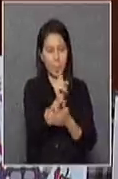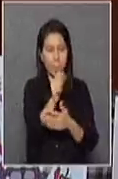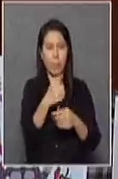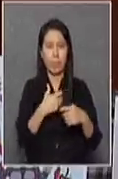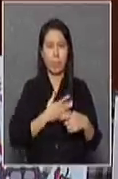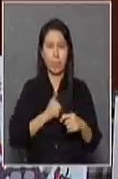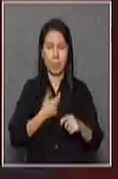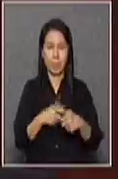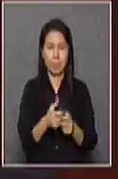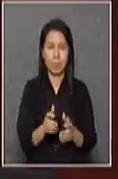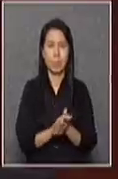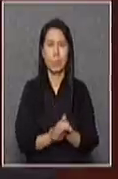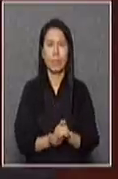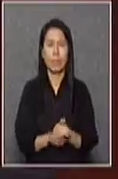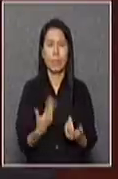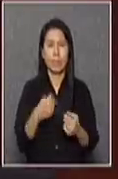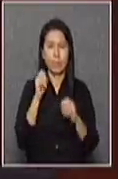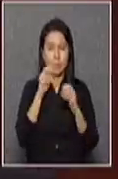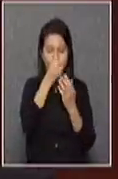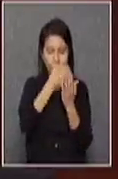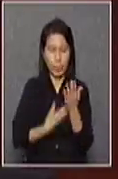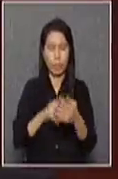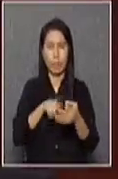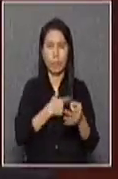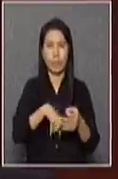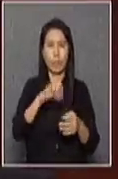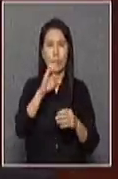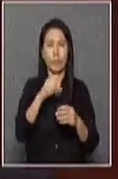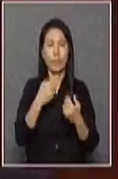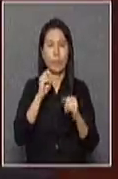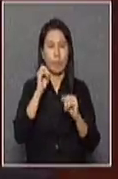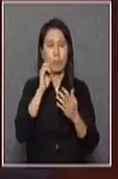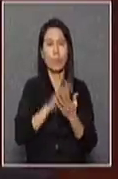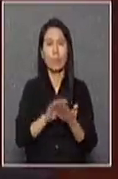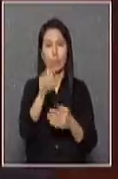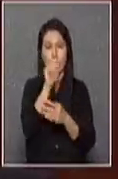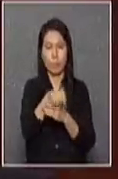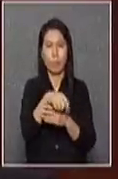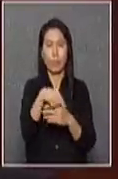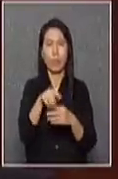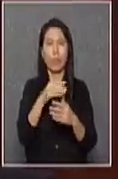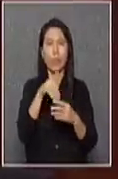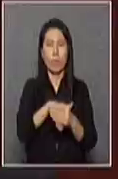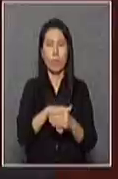算開支。 現在各位提出的待決議題是陳志全議員動議的修正案，予以通過。現在付諸表決。